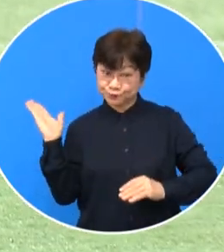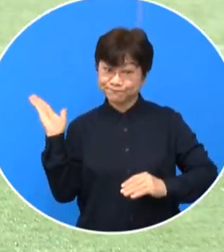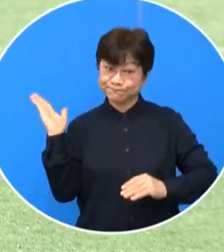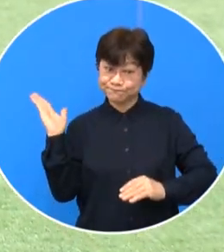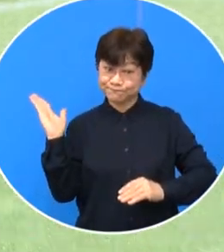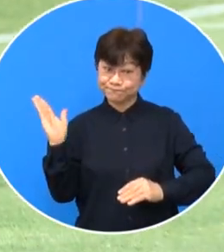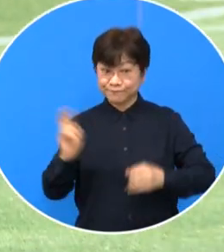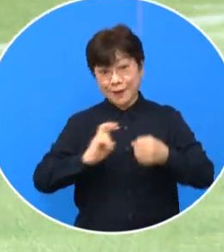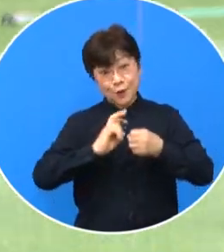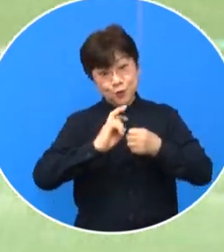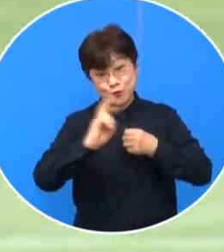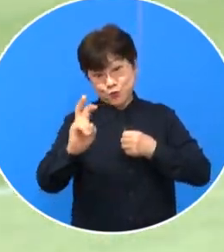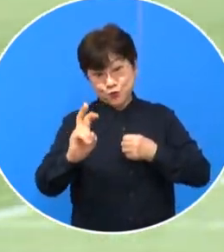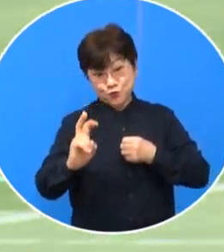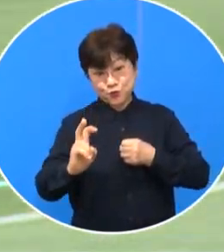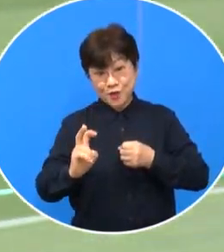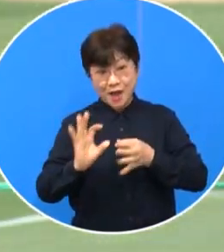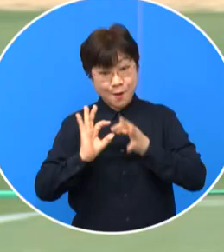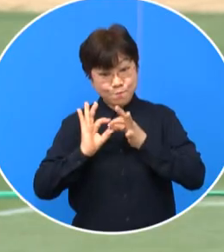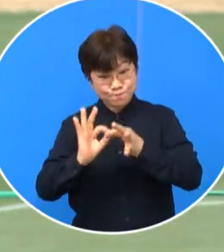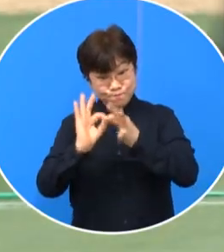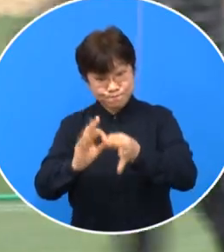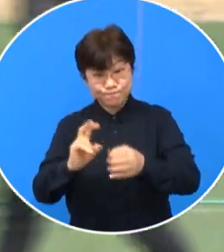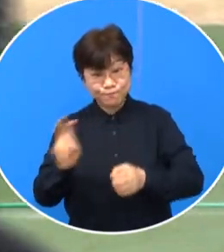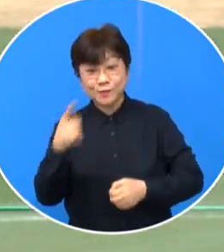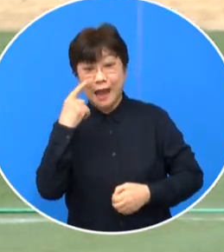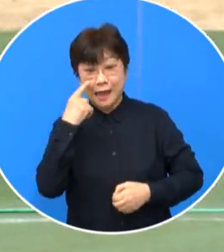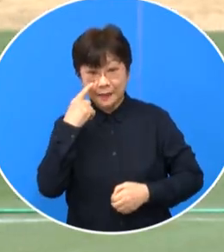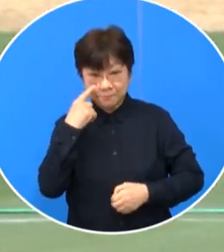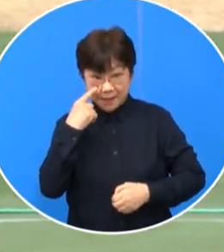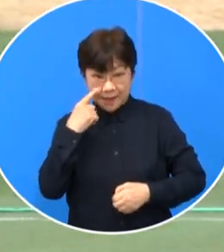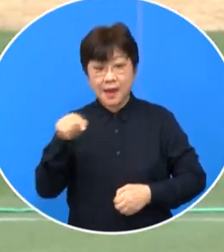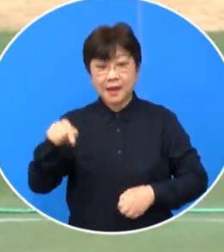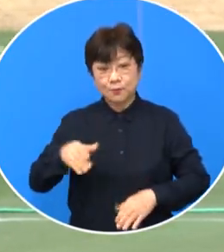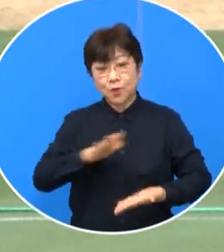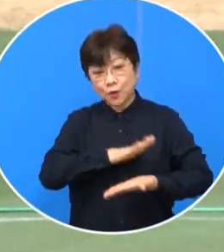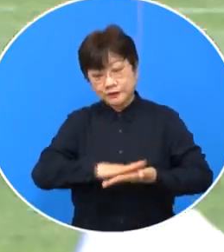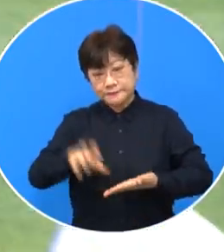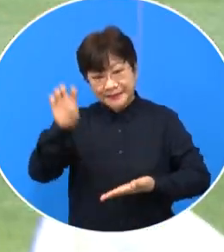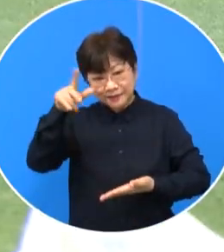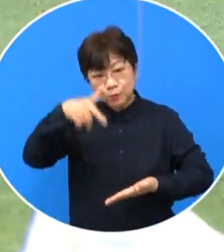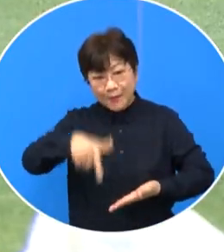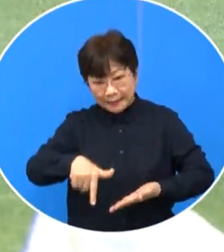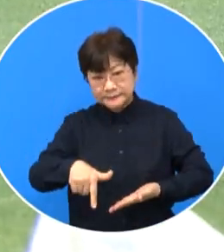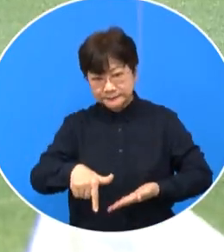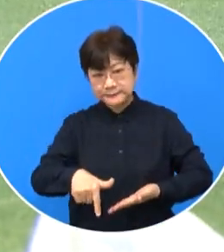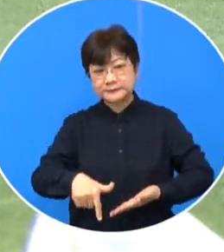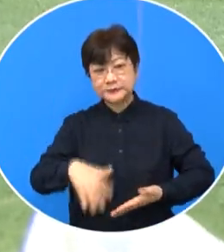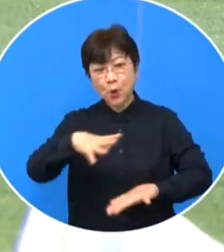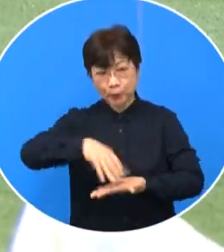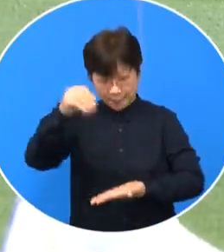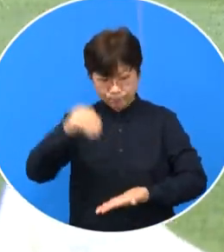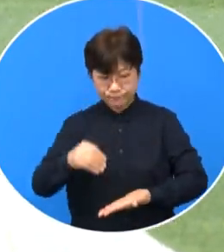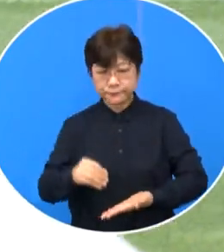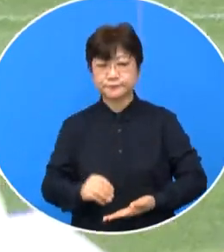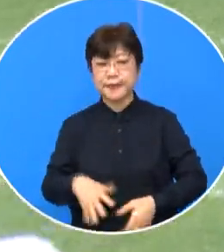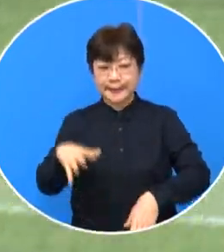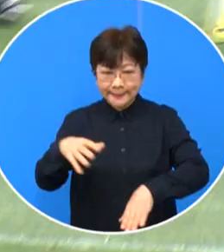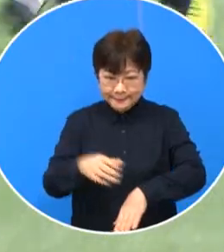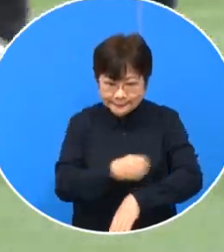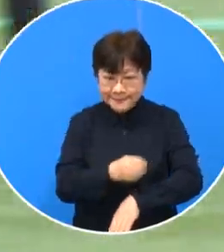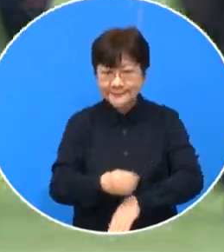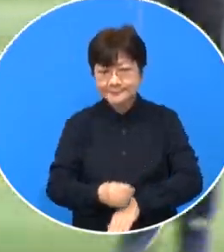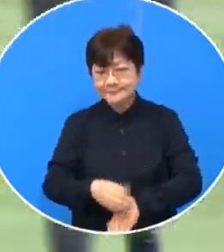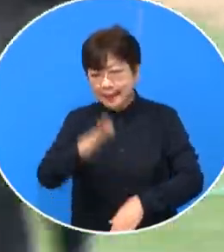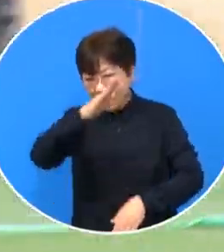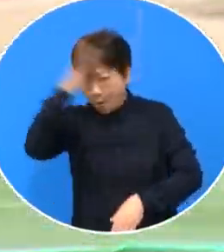今年で20年連続20回目となる清水エスパルスの鹿児島キャンプ、選手や監督はシーズン開幕へ向け